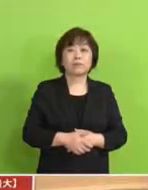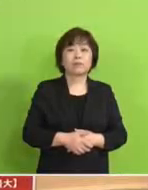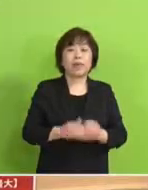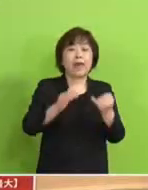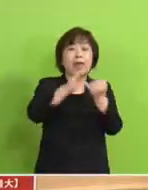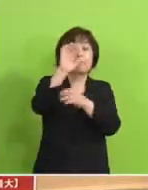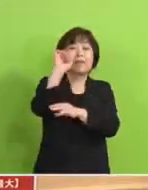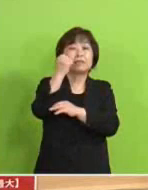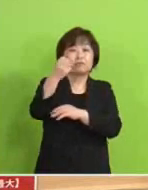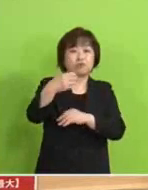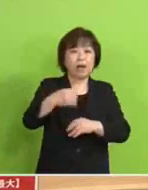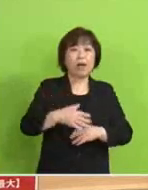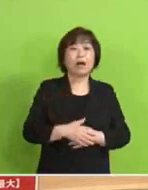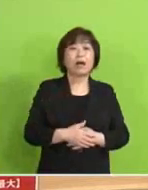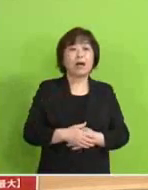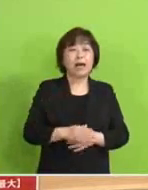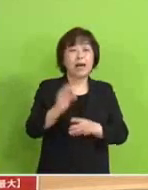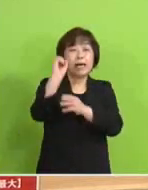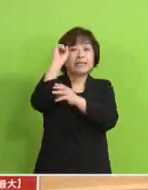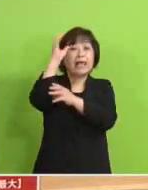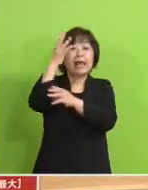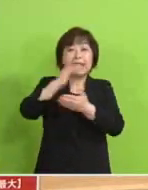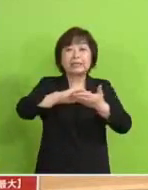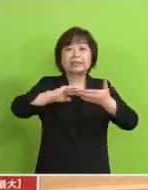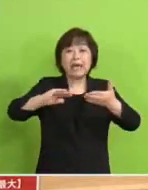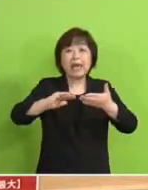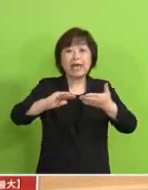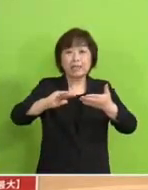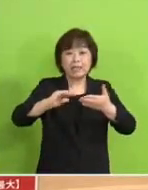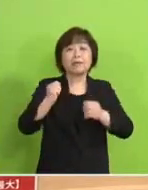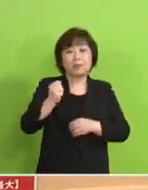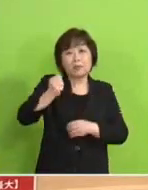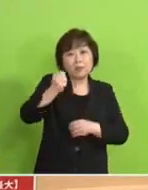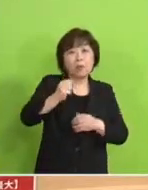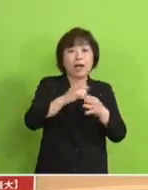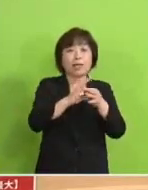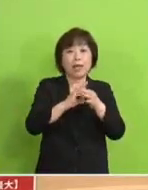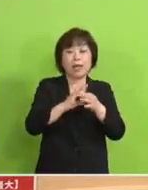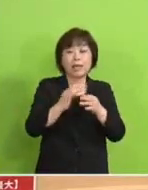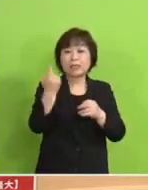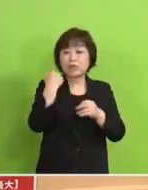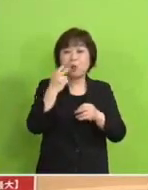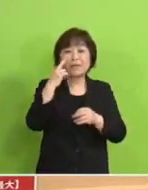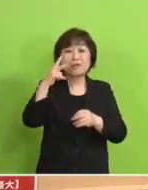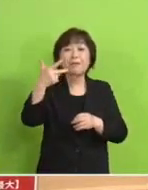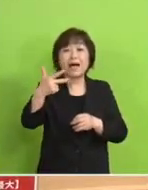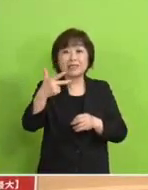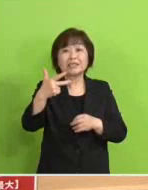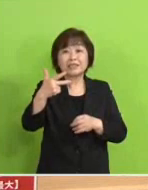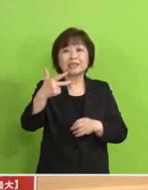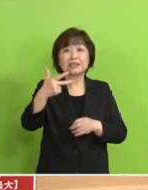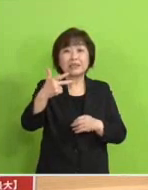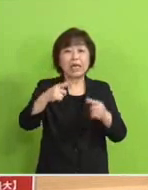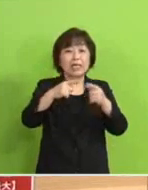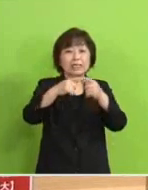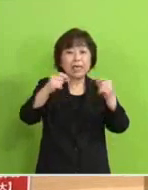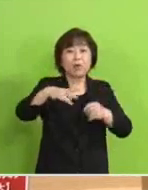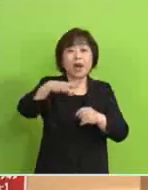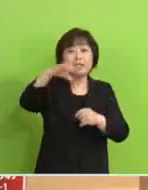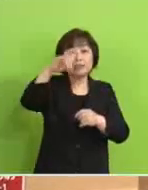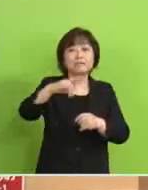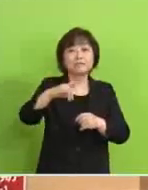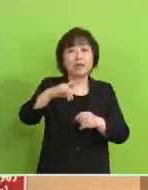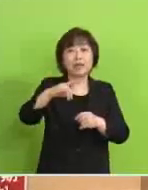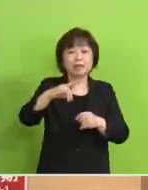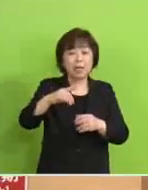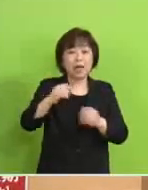すみません、愛媛新聞なんですけれども、はい、聖火リレーの関係なんですが、はい、昨日松山市の方、全国で初めて公道